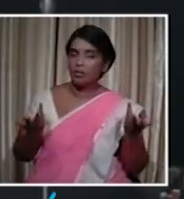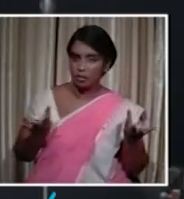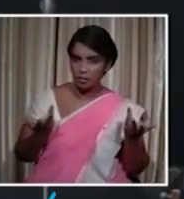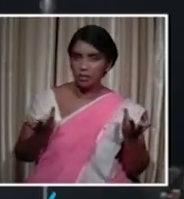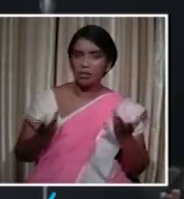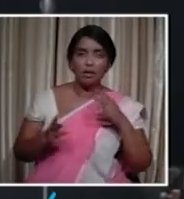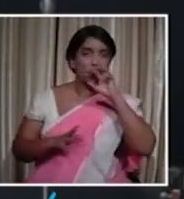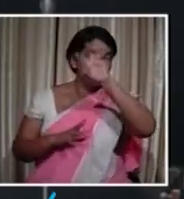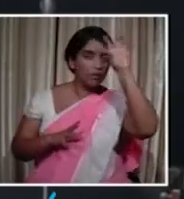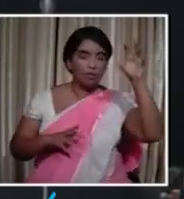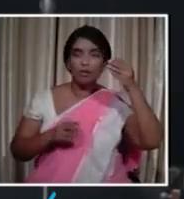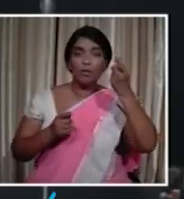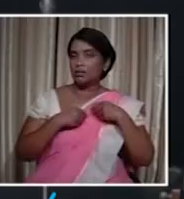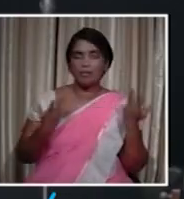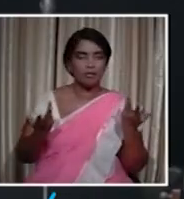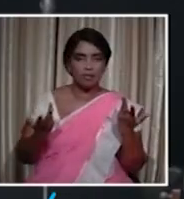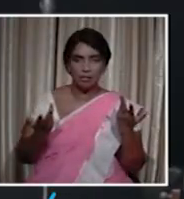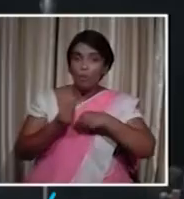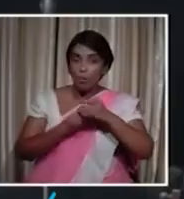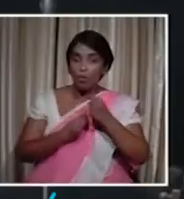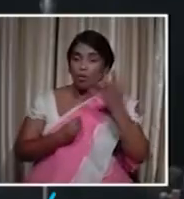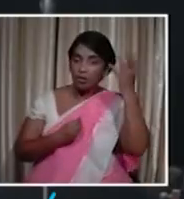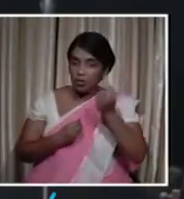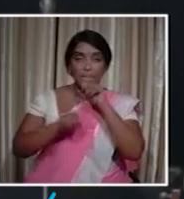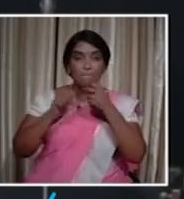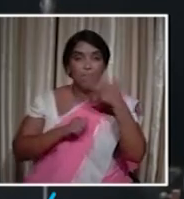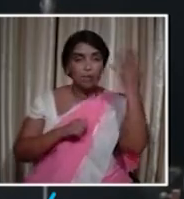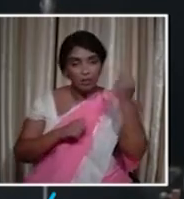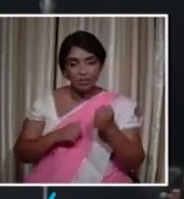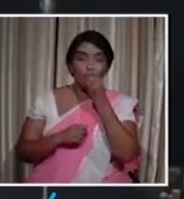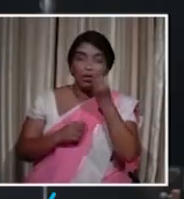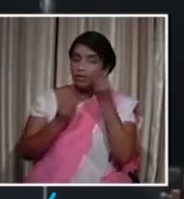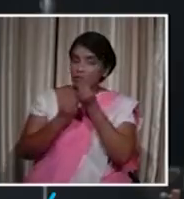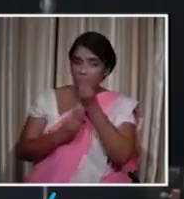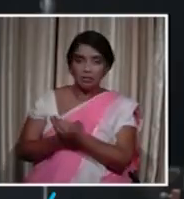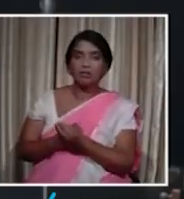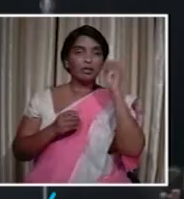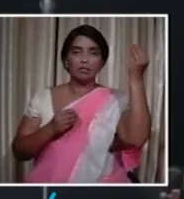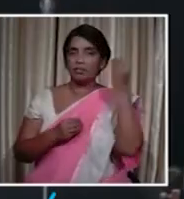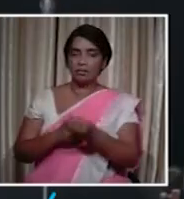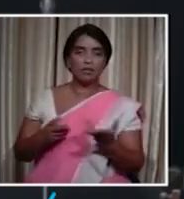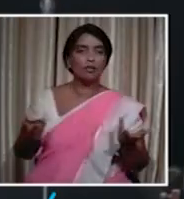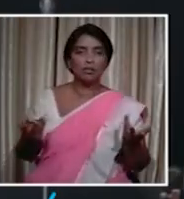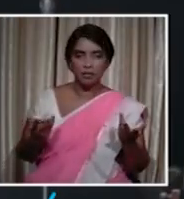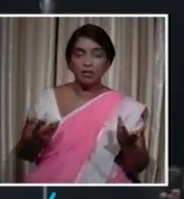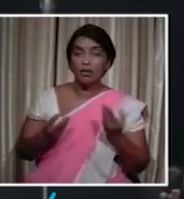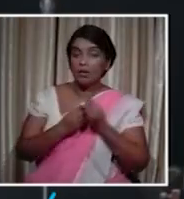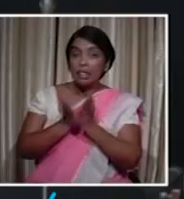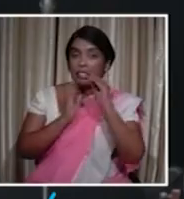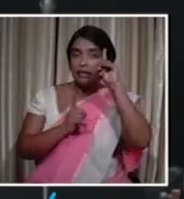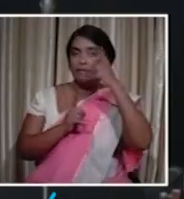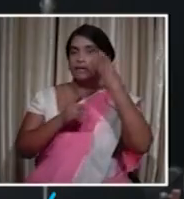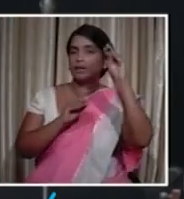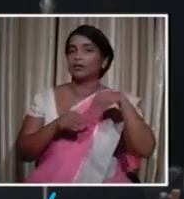කිසිම රටක් අපිට මුදල් දෙන්නේ නැහැ වට. පෝර වලට ගන්න, බේත් වලට ගන්න, ආහාර වලට දෙන්න, මෙතෙන්ට දෙන්නේ නැහැ. මේකෙන් දෙන්නේ ඉන්දියාව